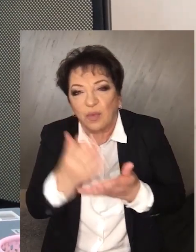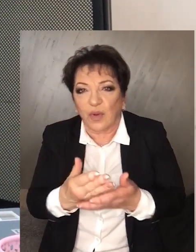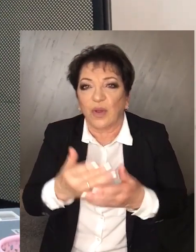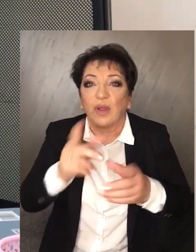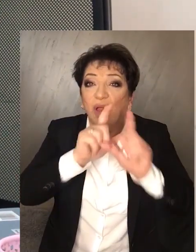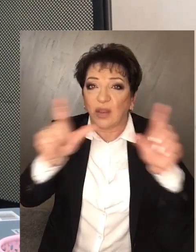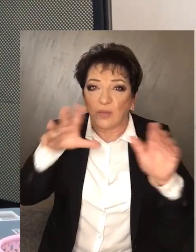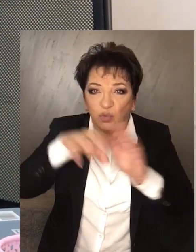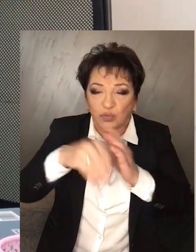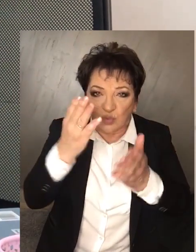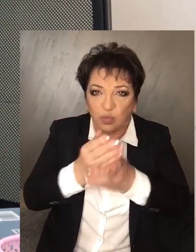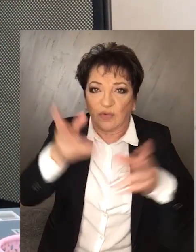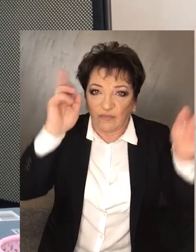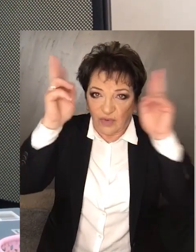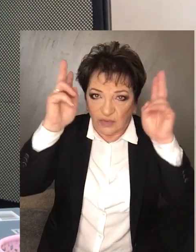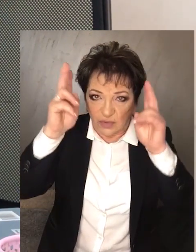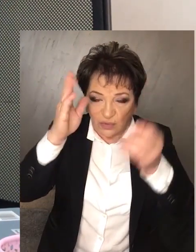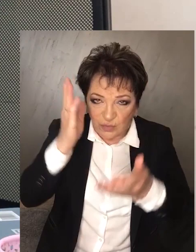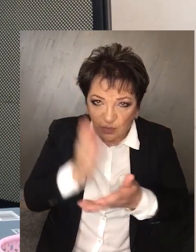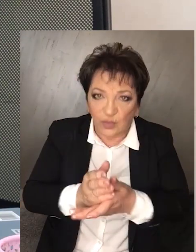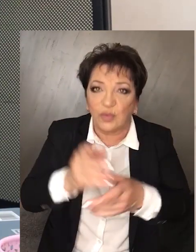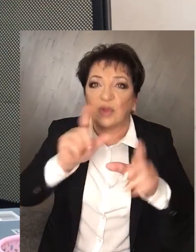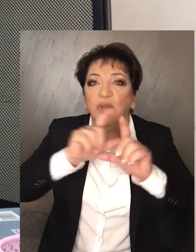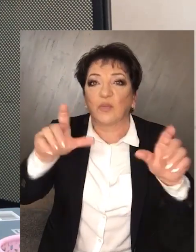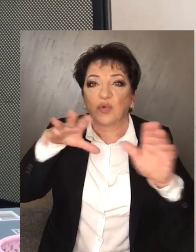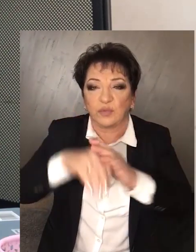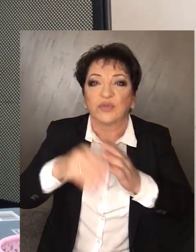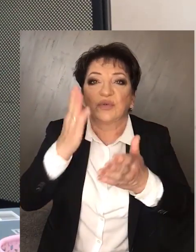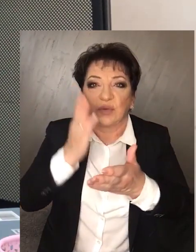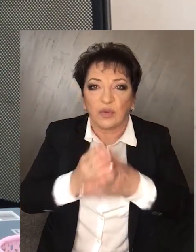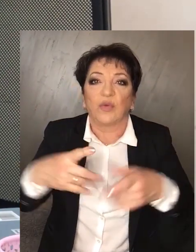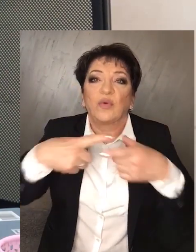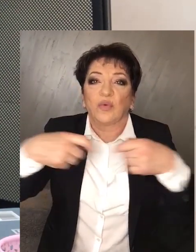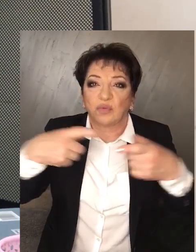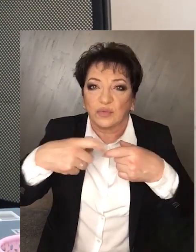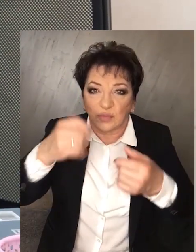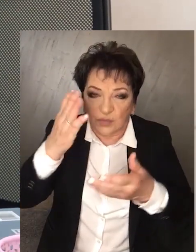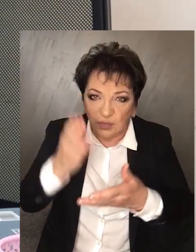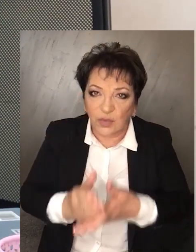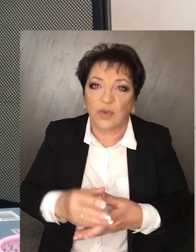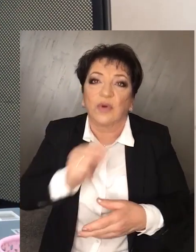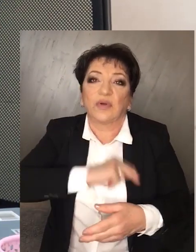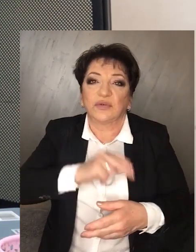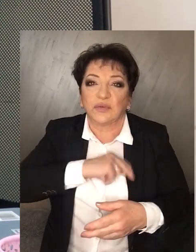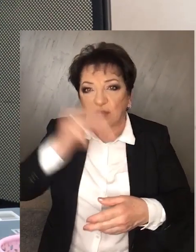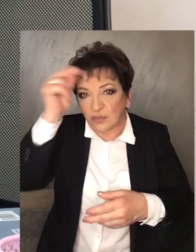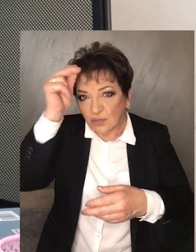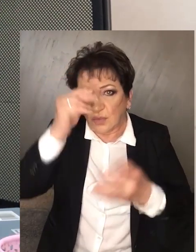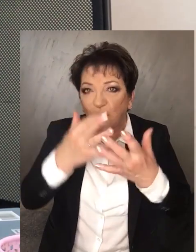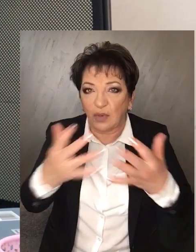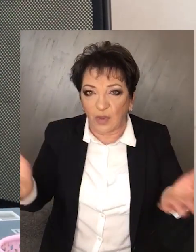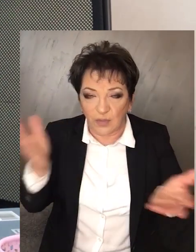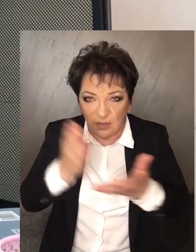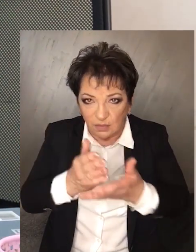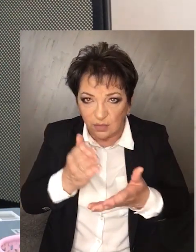քիչ են։ Այսօր դպրոցում կա վարսահարդարություն, կա